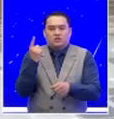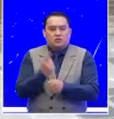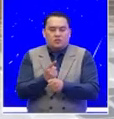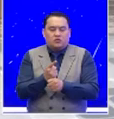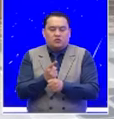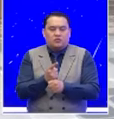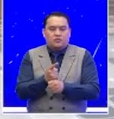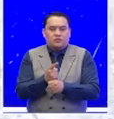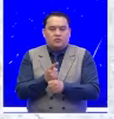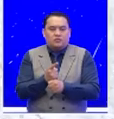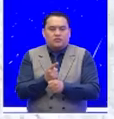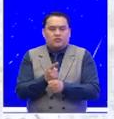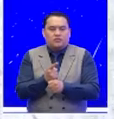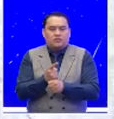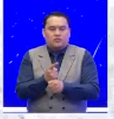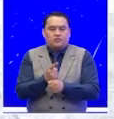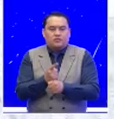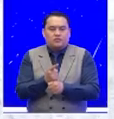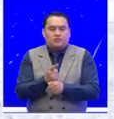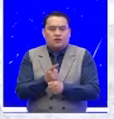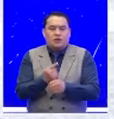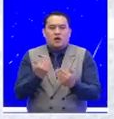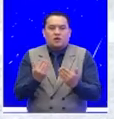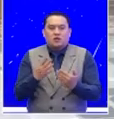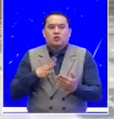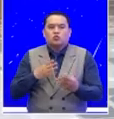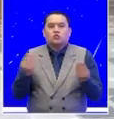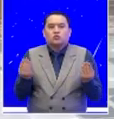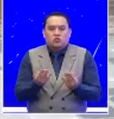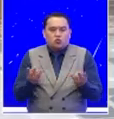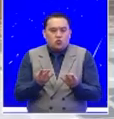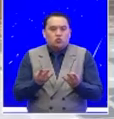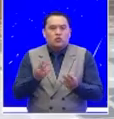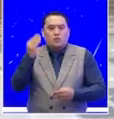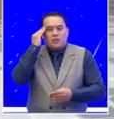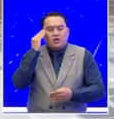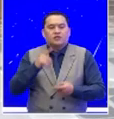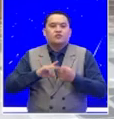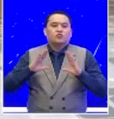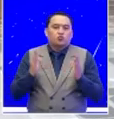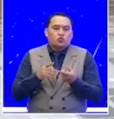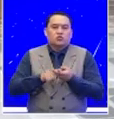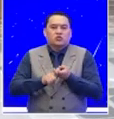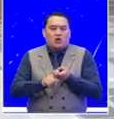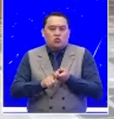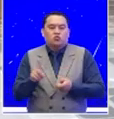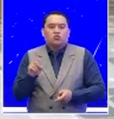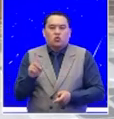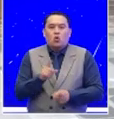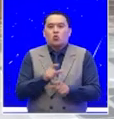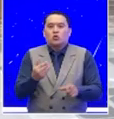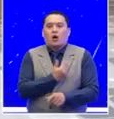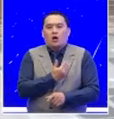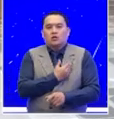внешнему периметру района. Это была вынужденная мера, так как были случаи, как зарегистрированы, что люди